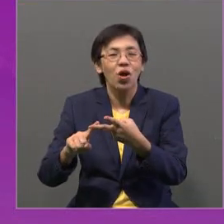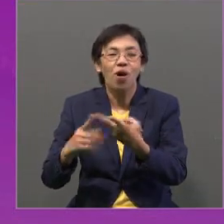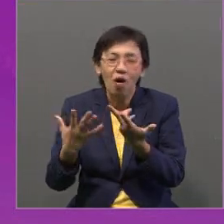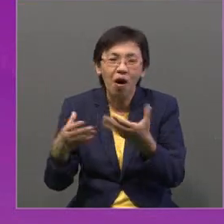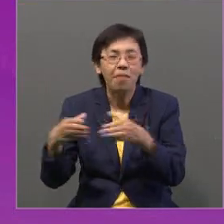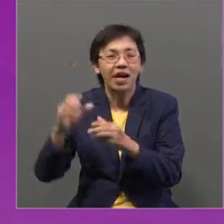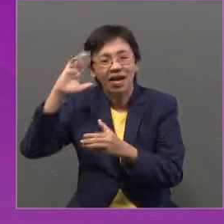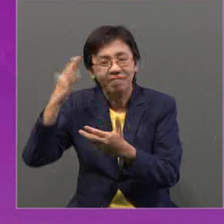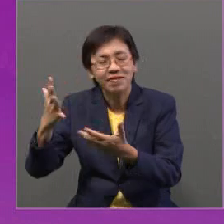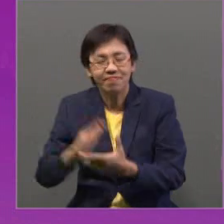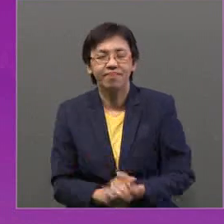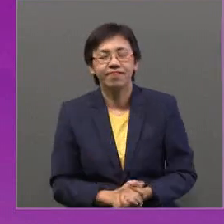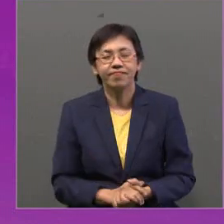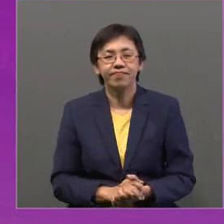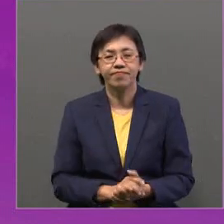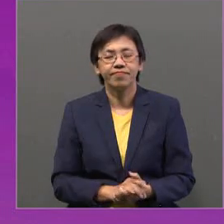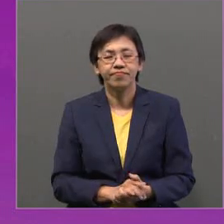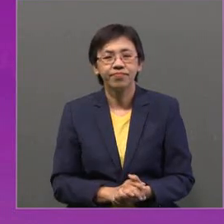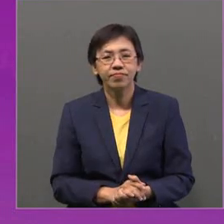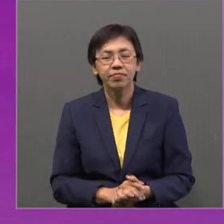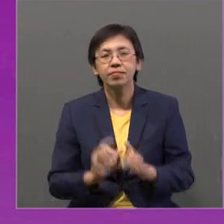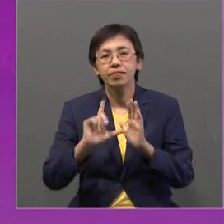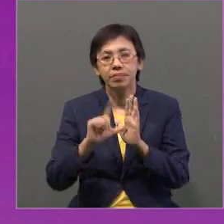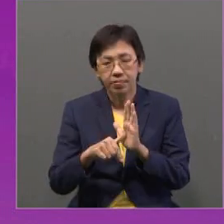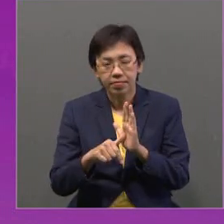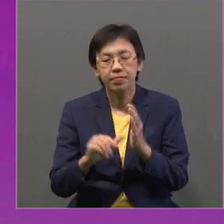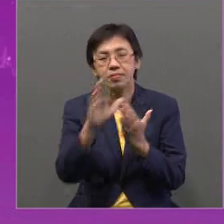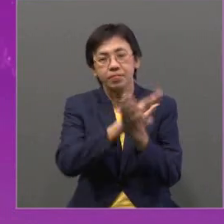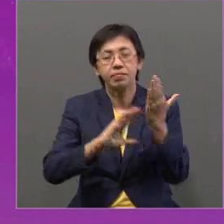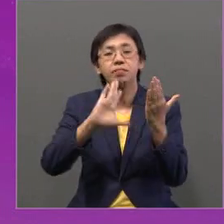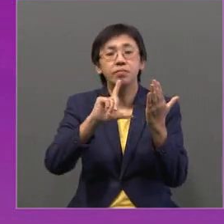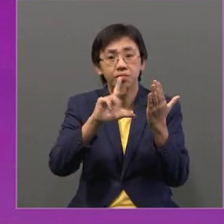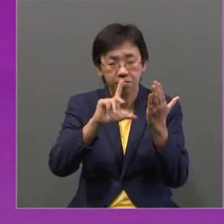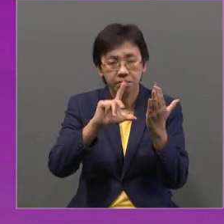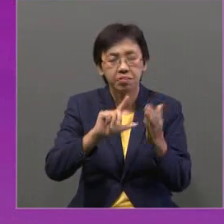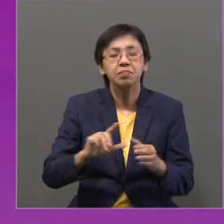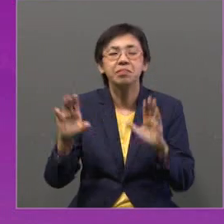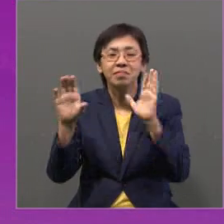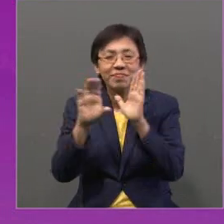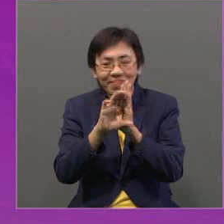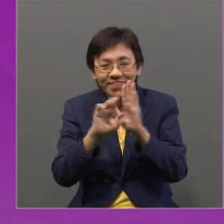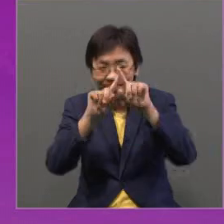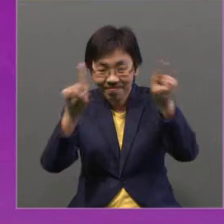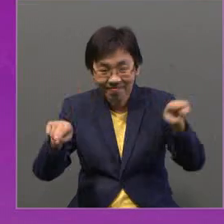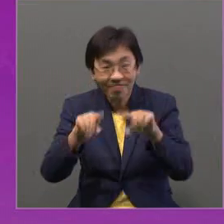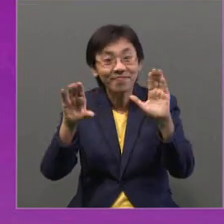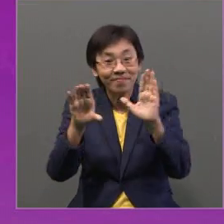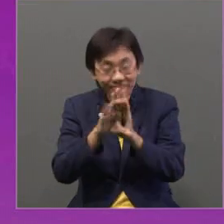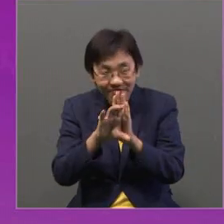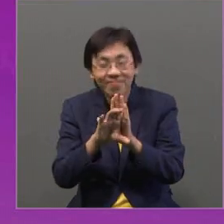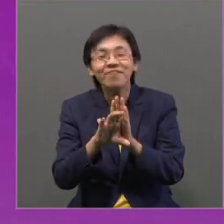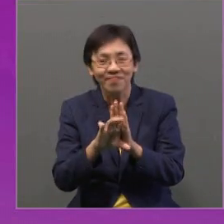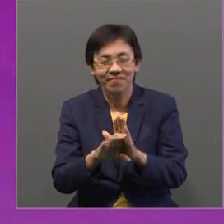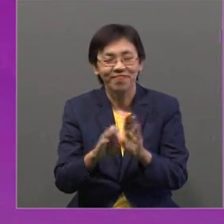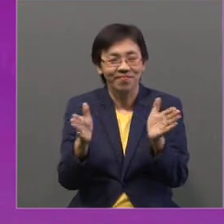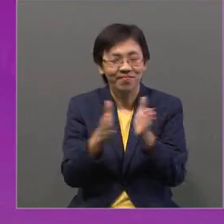ส่วนการที่ทางคุณประพัฒน์โพธัสสุคนธ์นะครับเลขาธิการของพรรคชาติไทยพัฒนาเนี่ยก็ไปมีภาพปรากฏร่วมอยู่ในเฟรมเดียวกันกับ